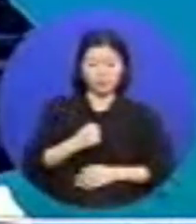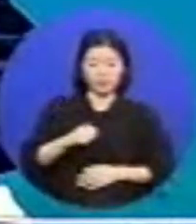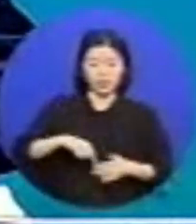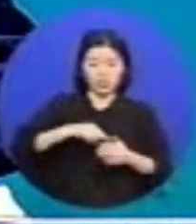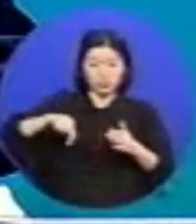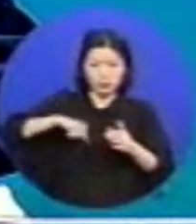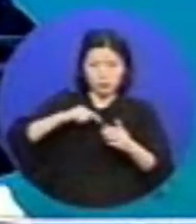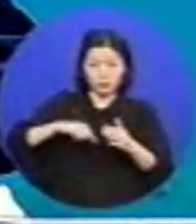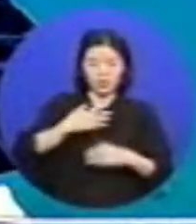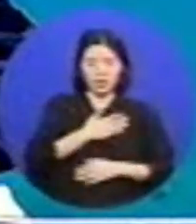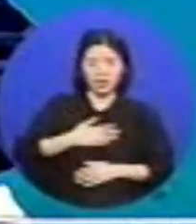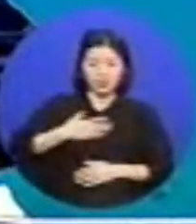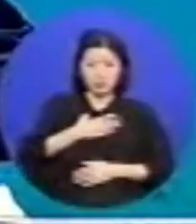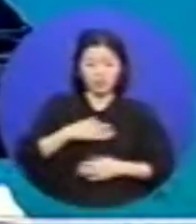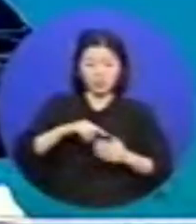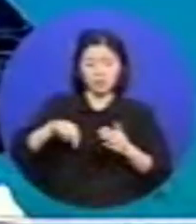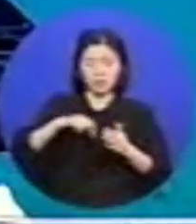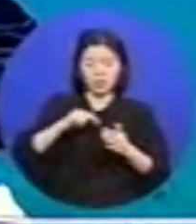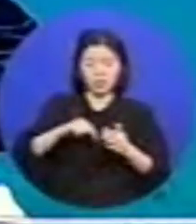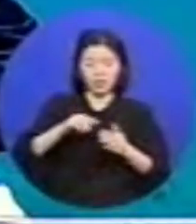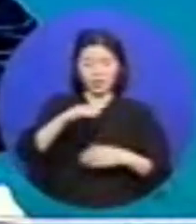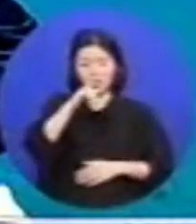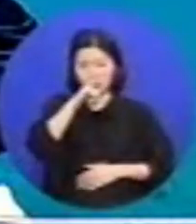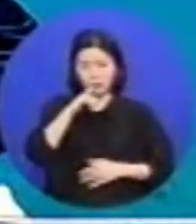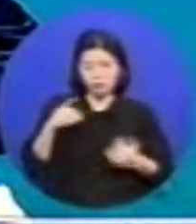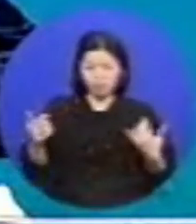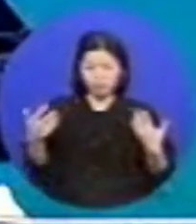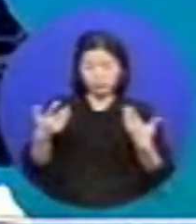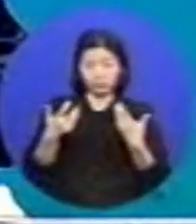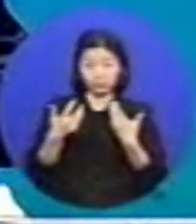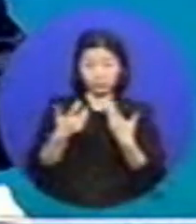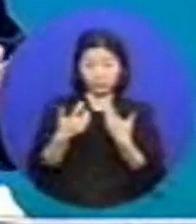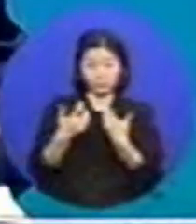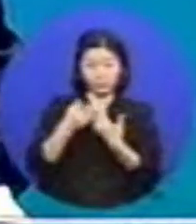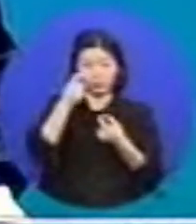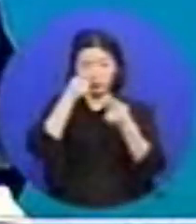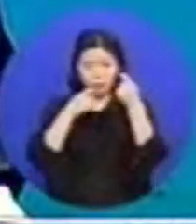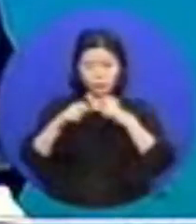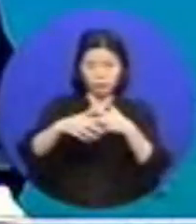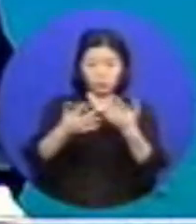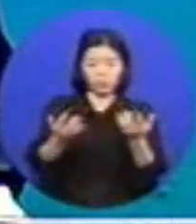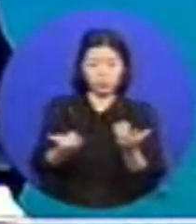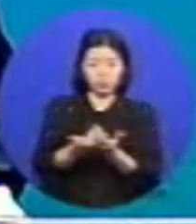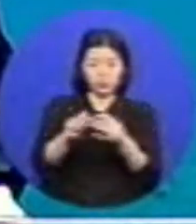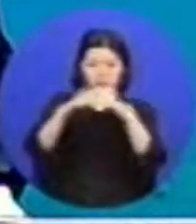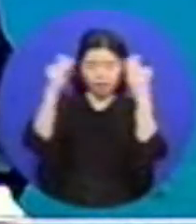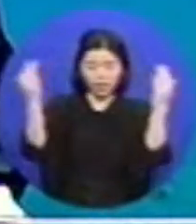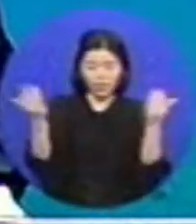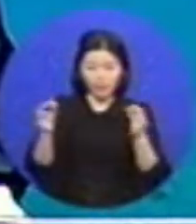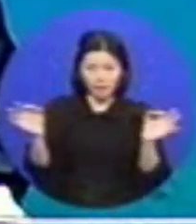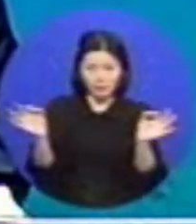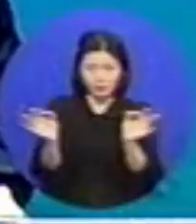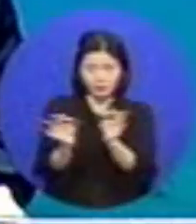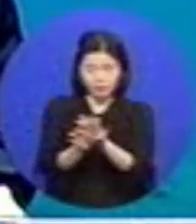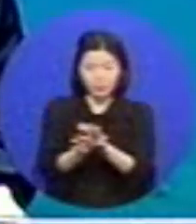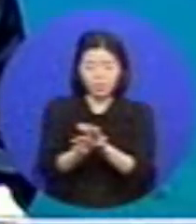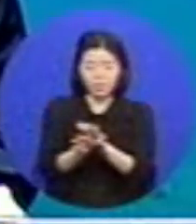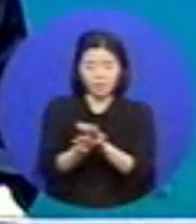속에 가슴 속에 있었던 그 가득 차 있었던 눈물 보따리도 다 사라지는 느낌을 받았다는 거죠.